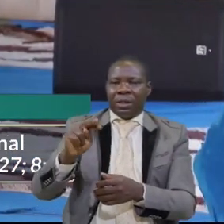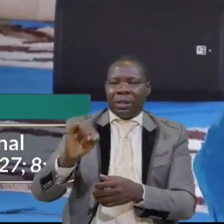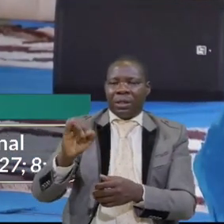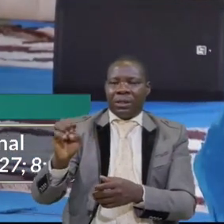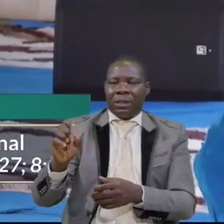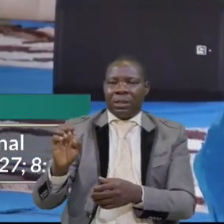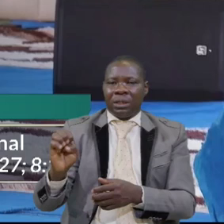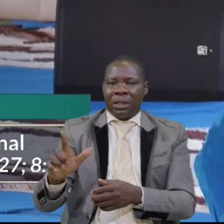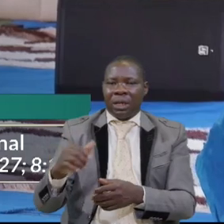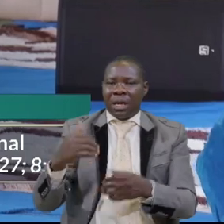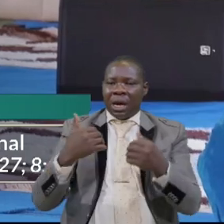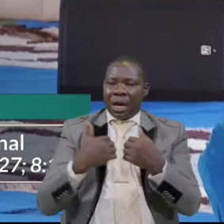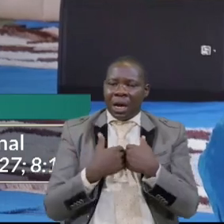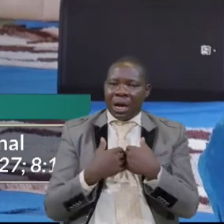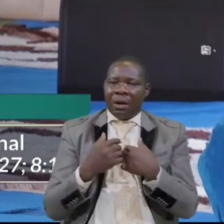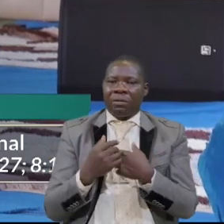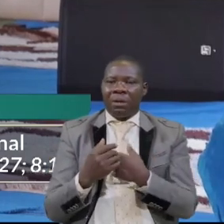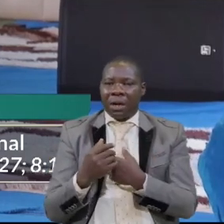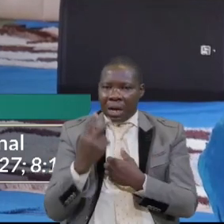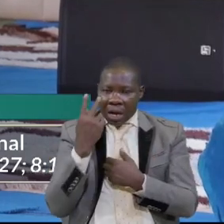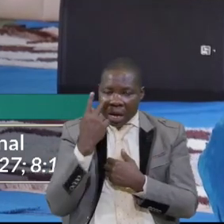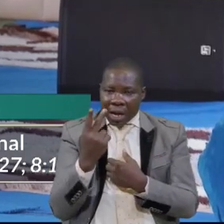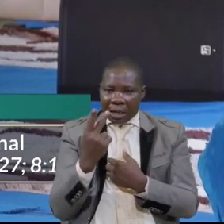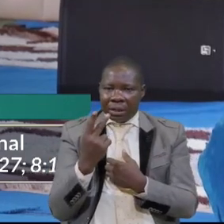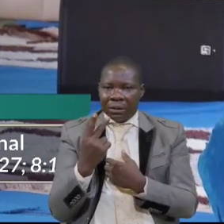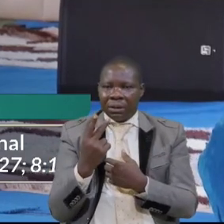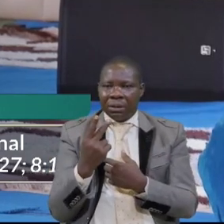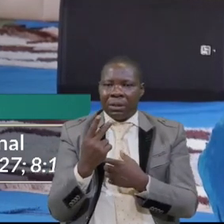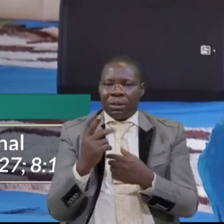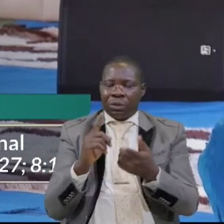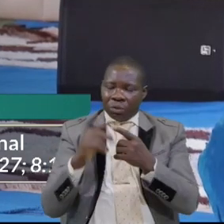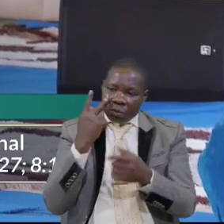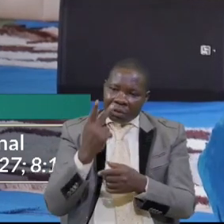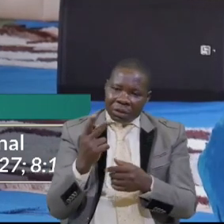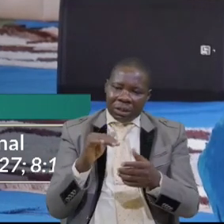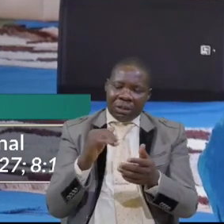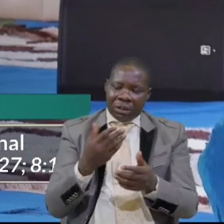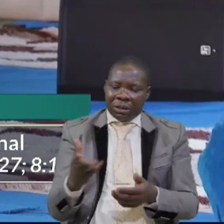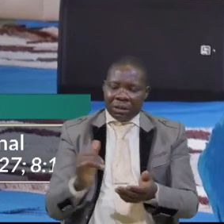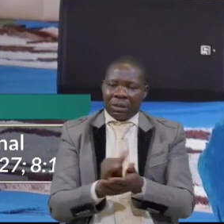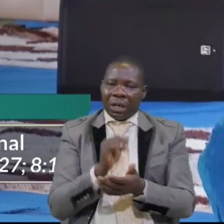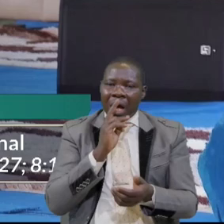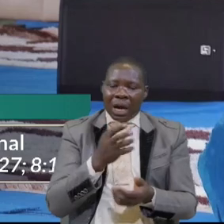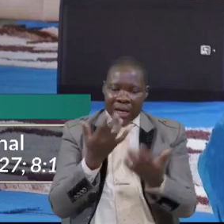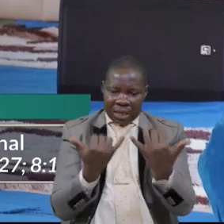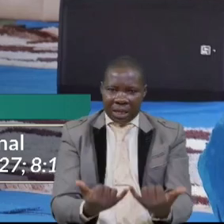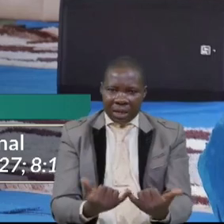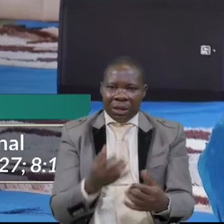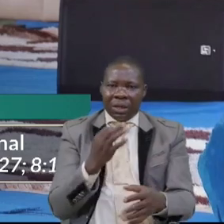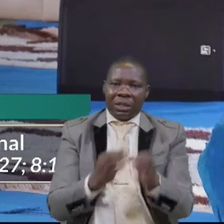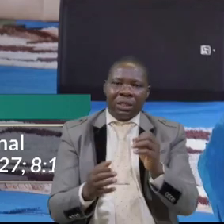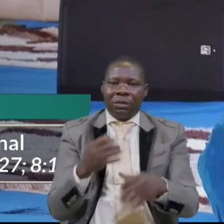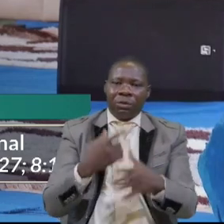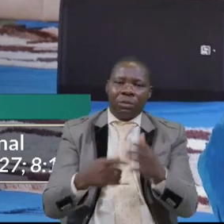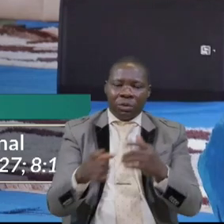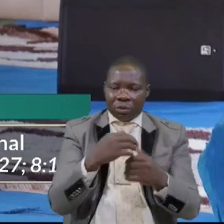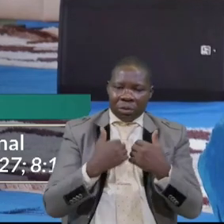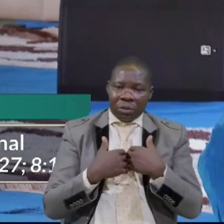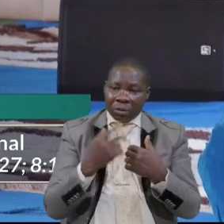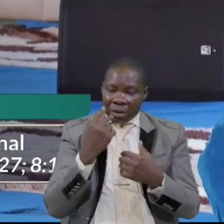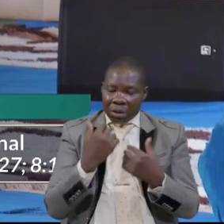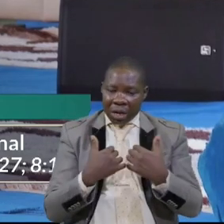une perception pour voir les choses qui sont maintenant. Si tout ce que tu as, c'est la vue, et